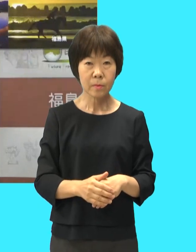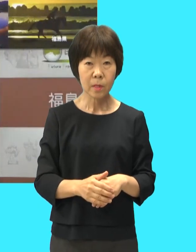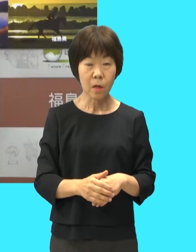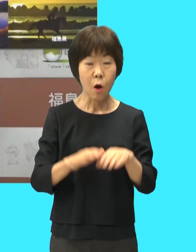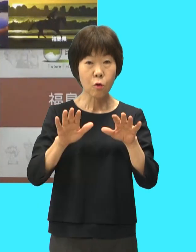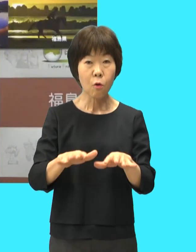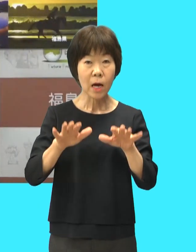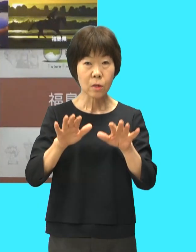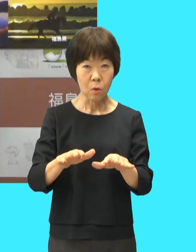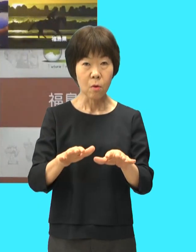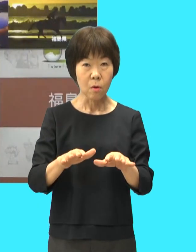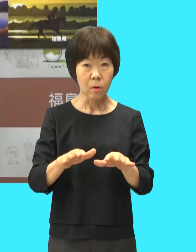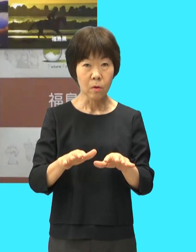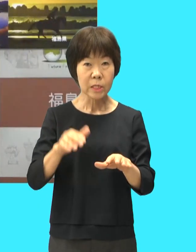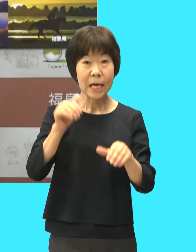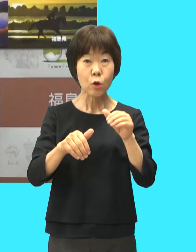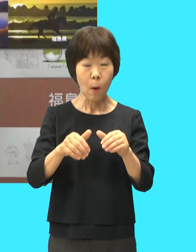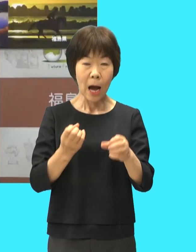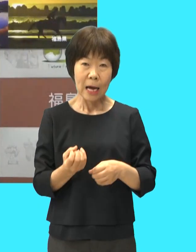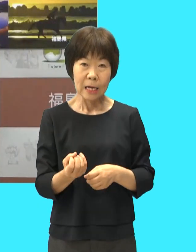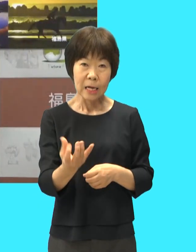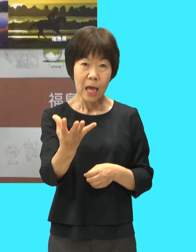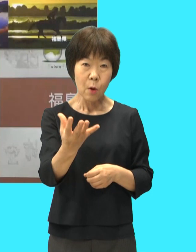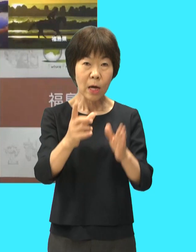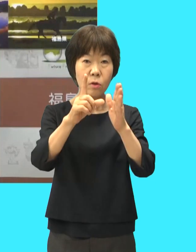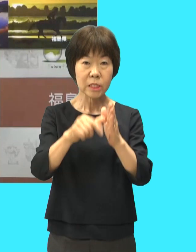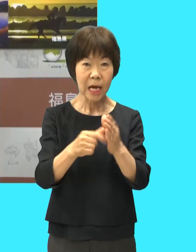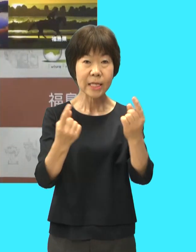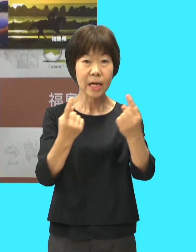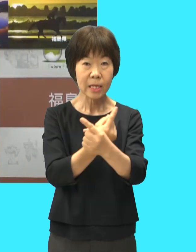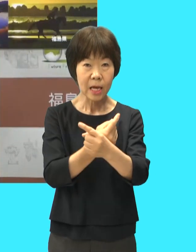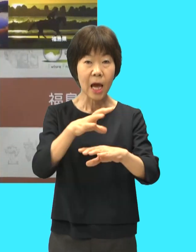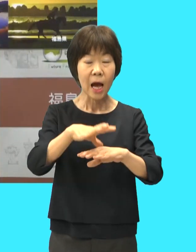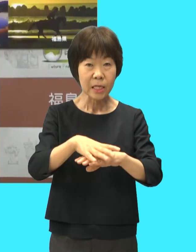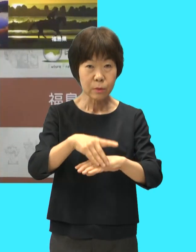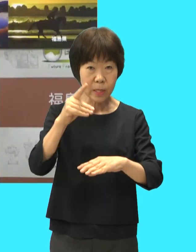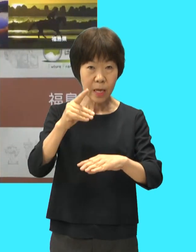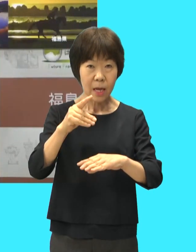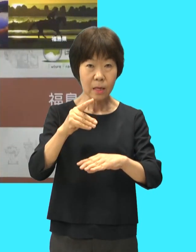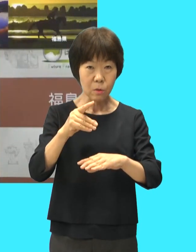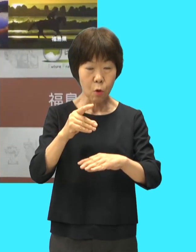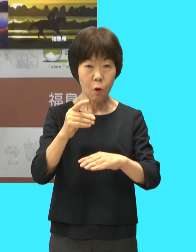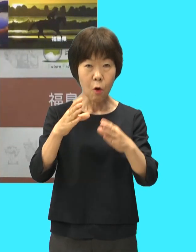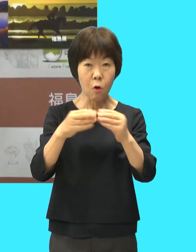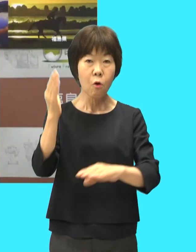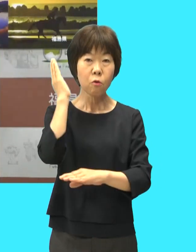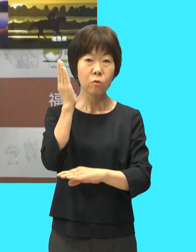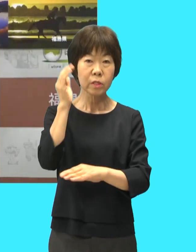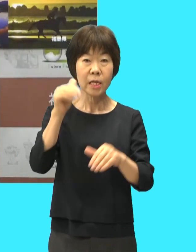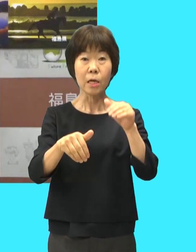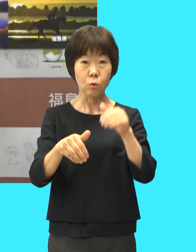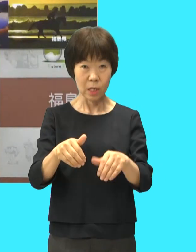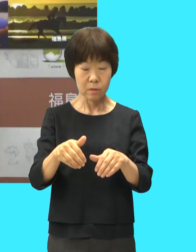やはり今回の参院選は例はの時代を迎えて初めて行われた国政選挙であり